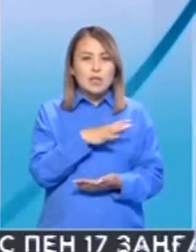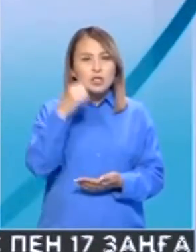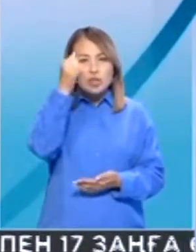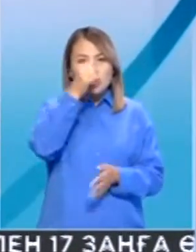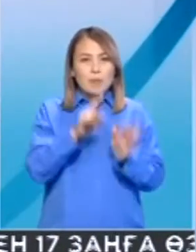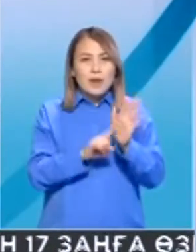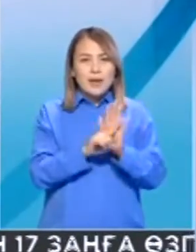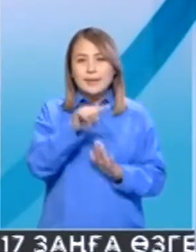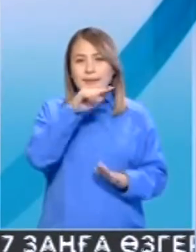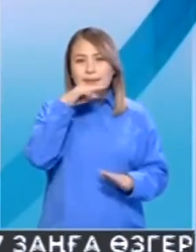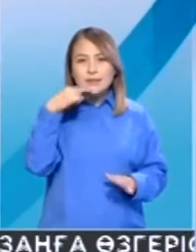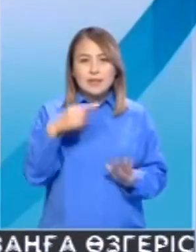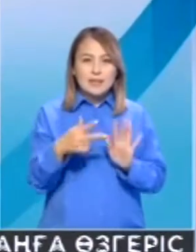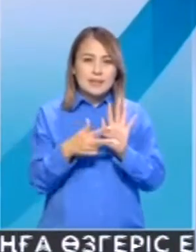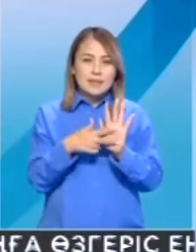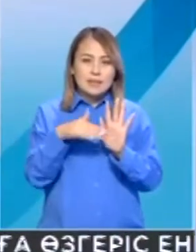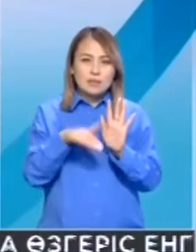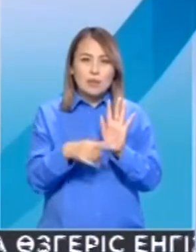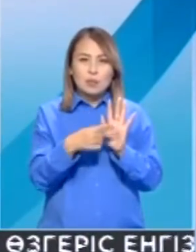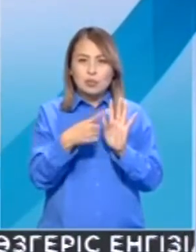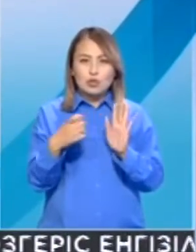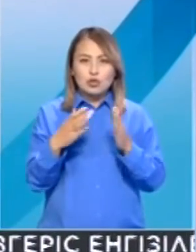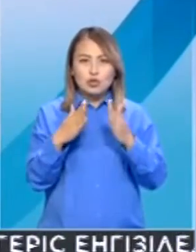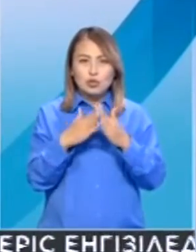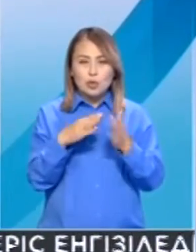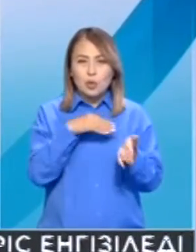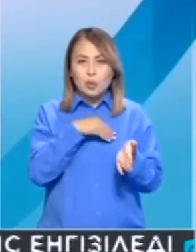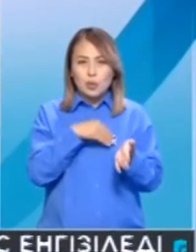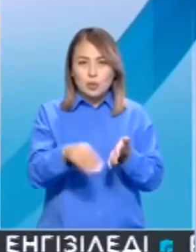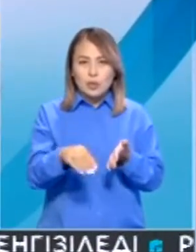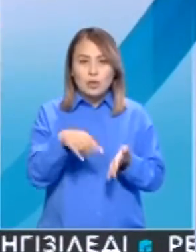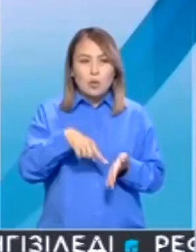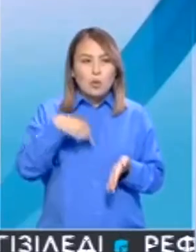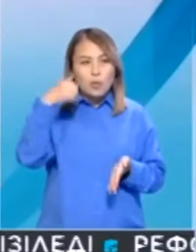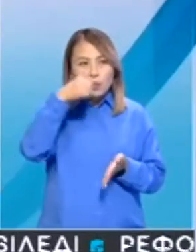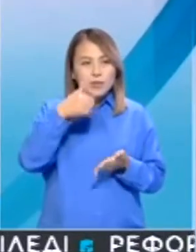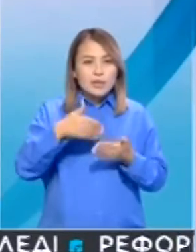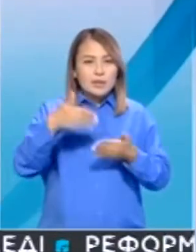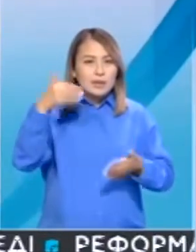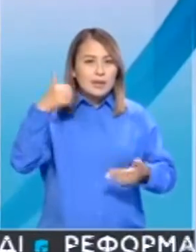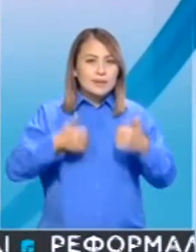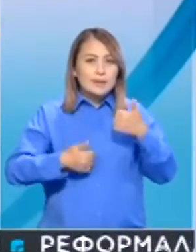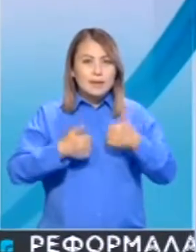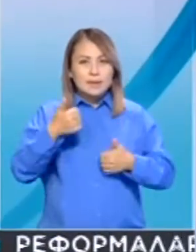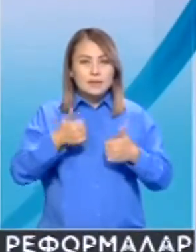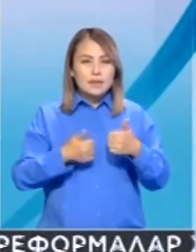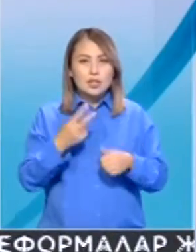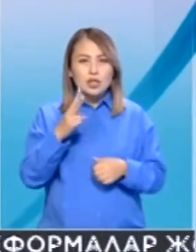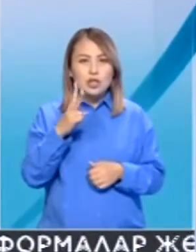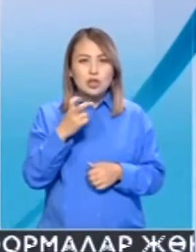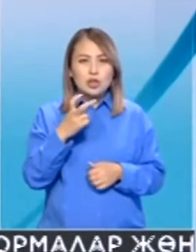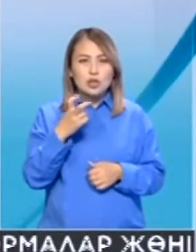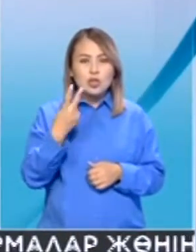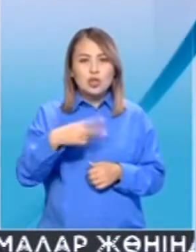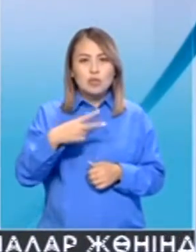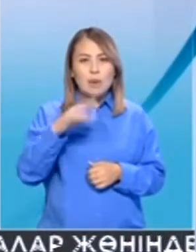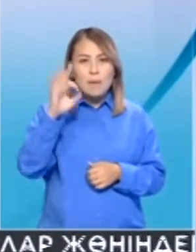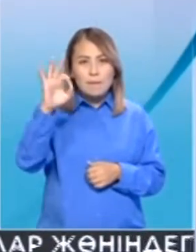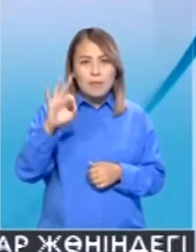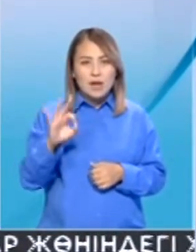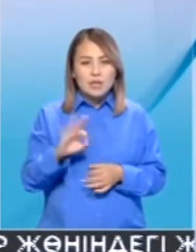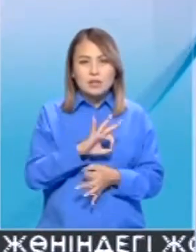ресейліктер барлығы 8100 үй сатып алыпты. Бұл өткен жылдың осы кезеңімен салыстырғанда 223%-ға